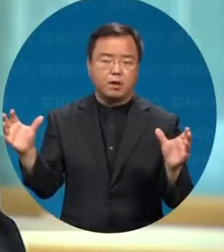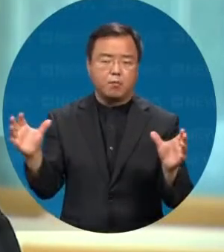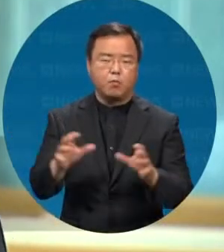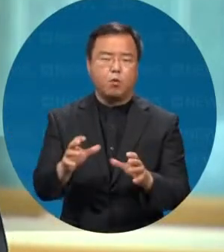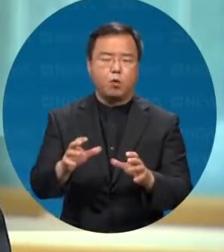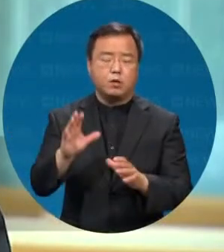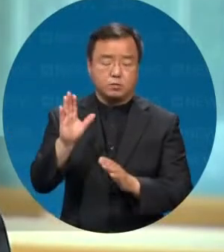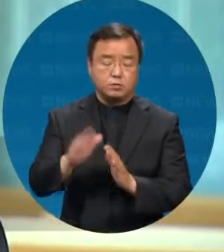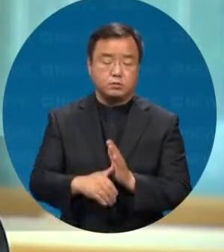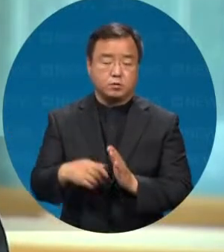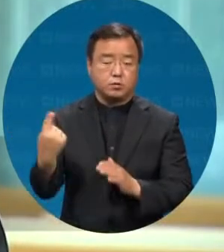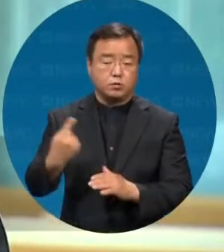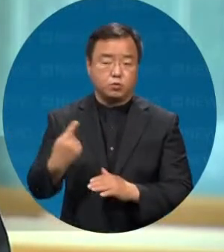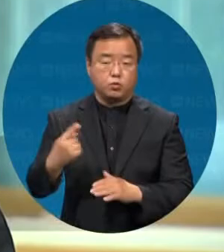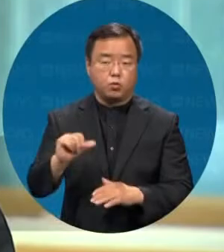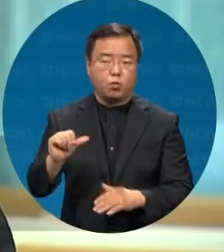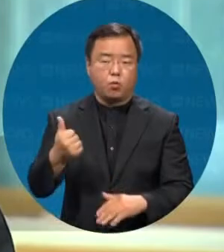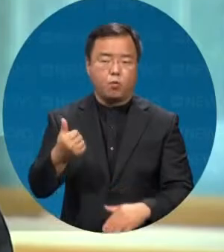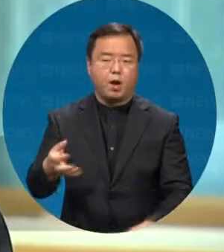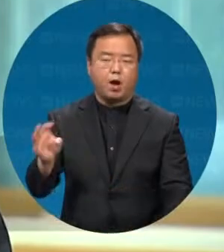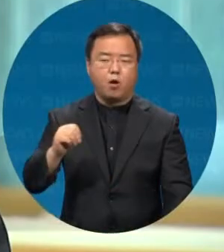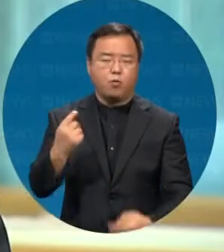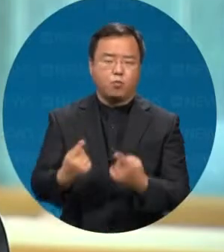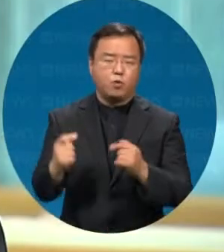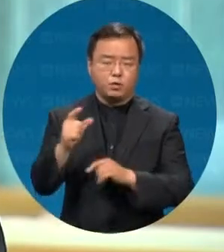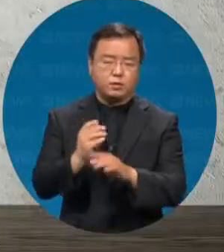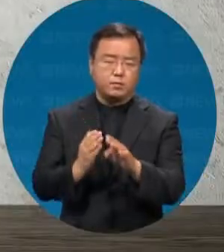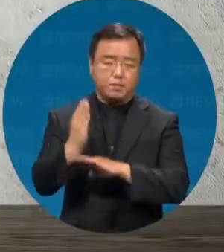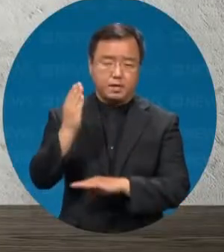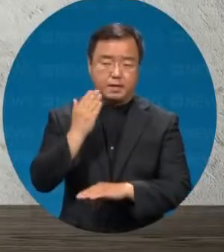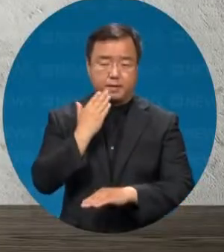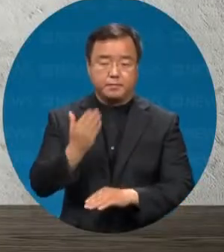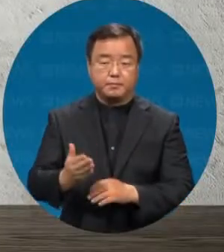합하면 1,500억보다 훨씬 더 만들 수가 있습니다.